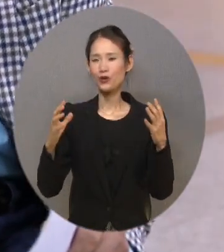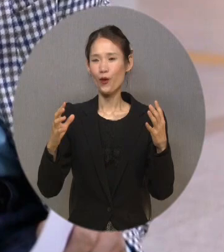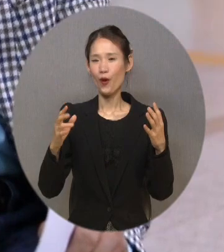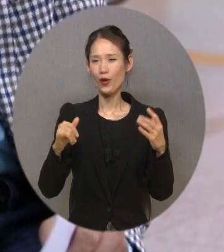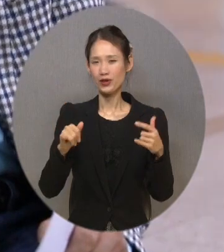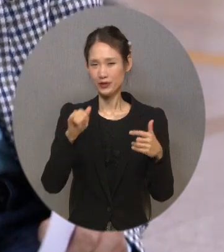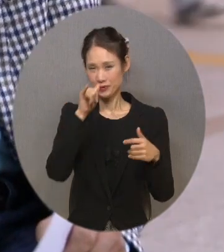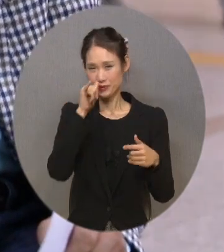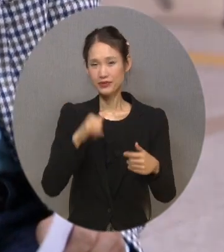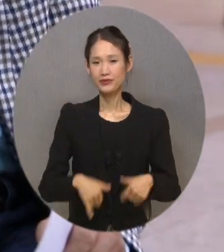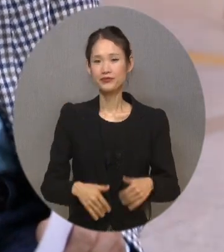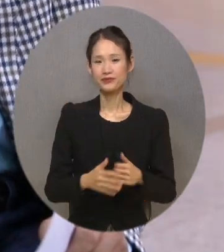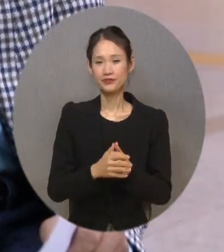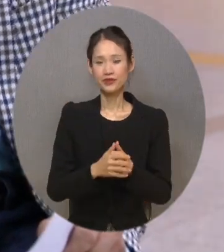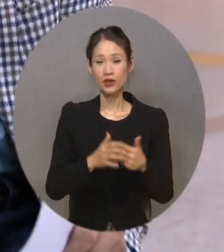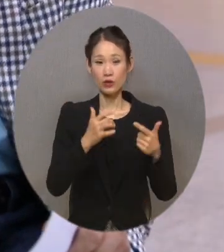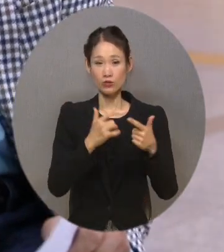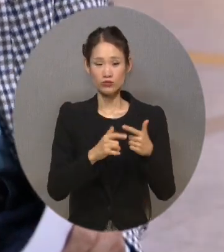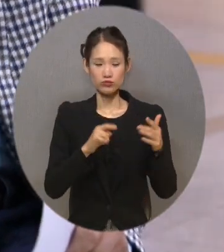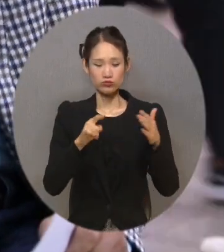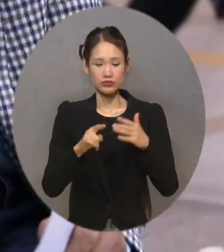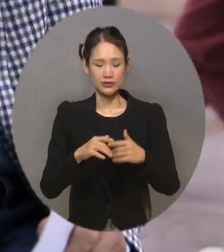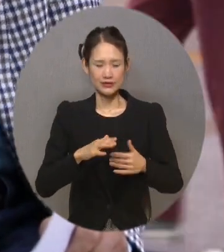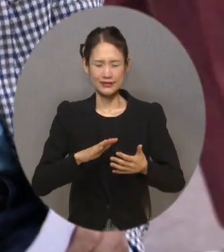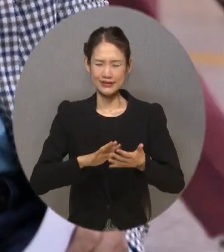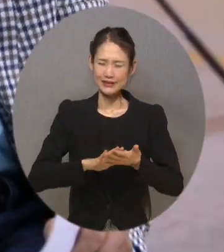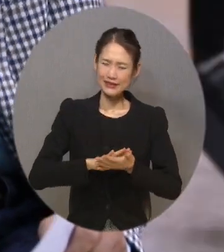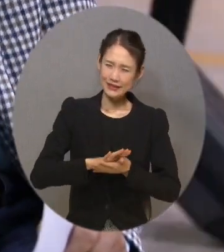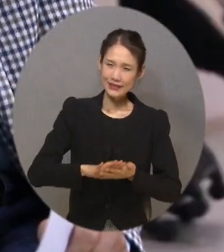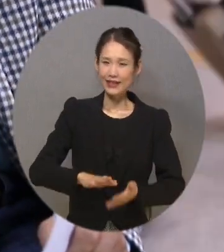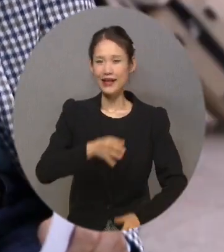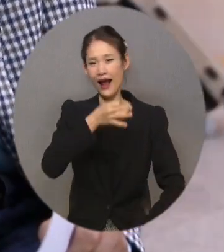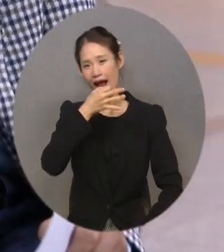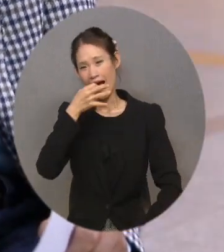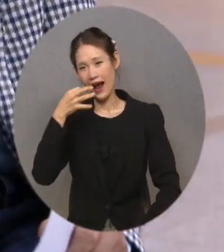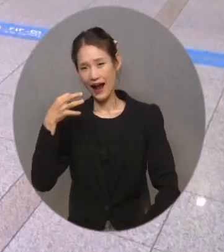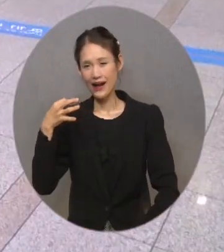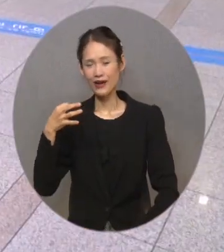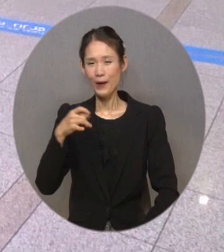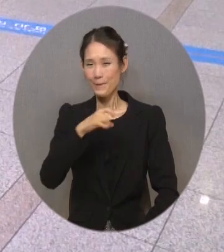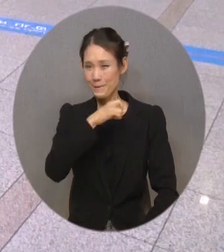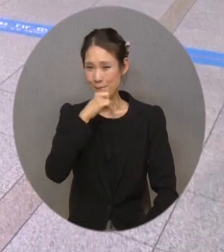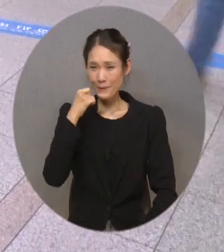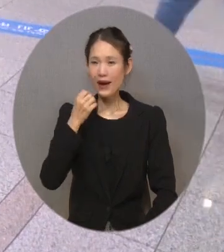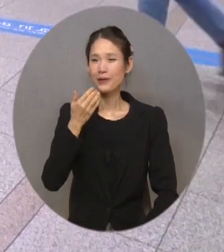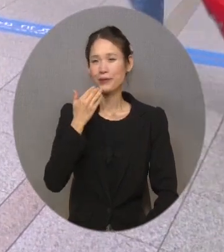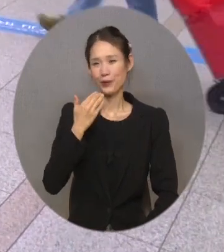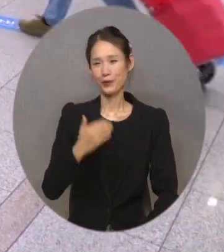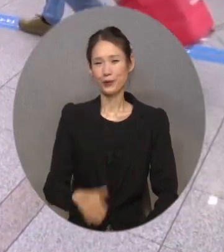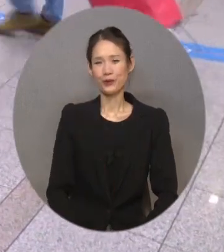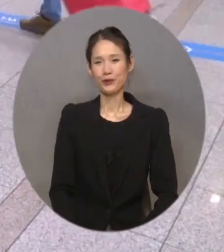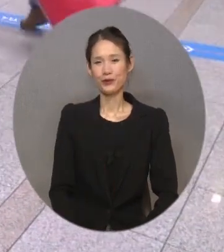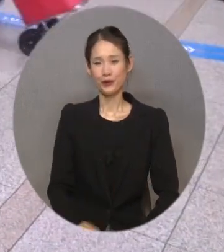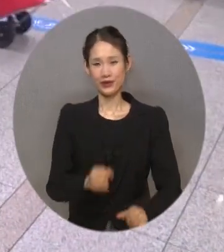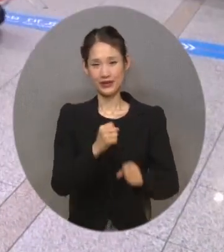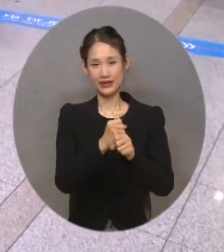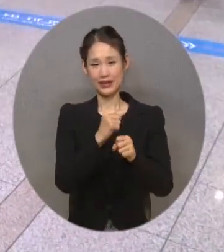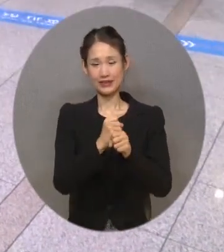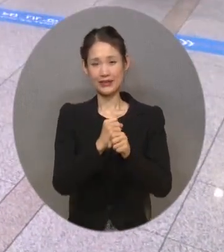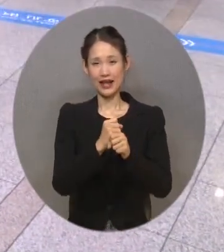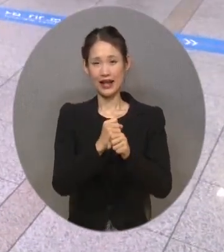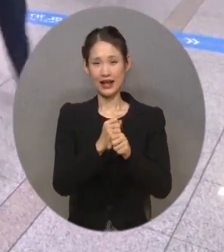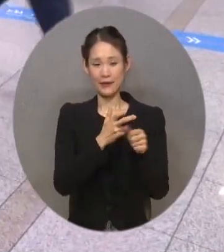한번 네. 부산 가서 네. 실컷 한번 놀고 맛있는 것도 먹어보고 그다음에 제작진이 네. 그런 암시를